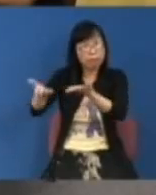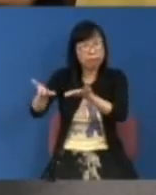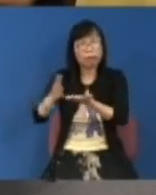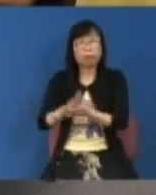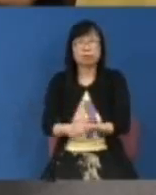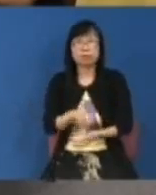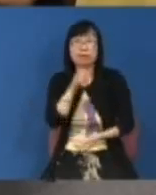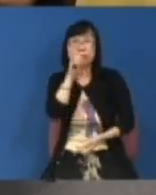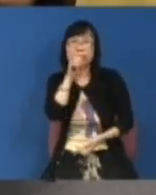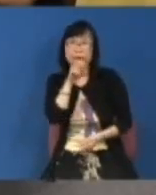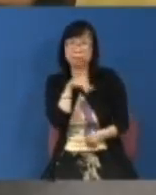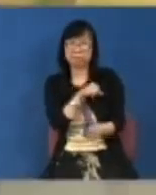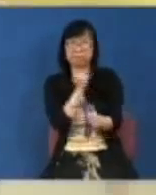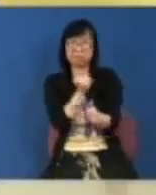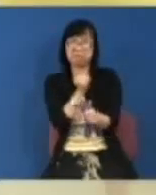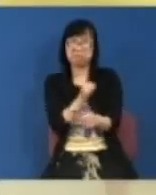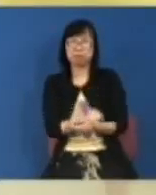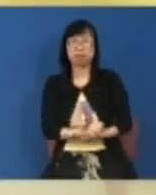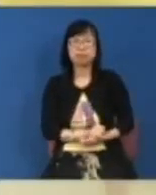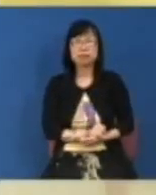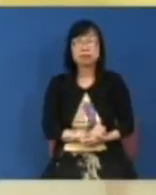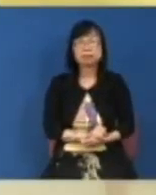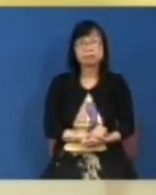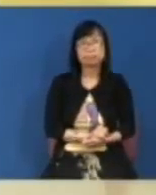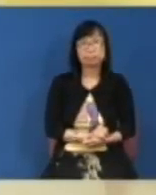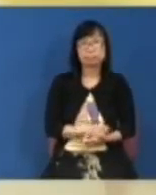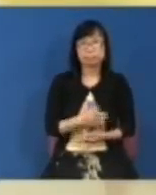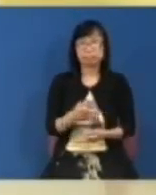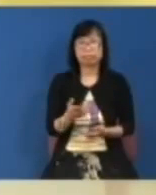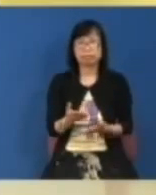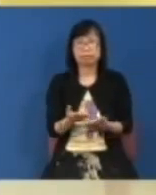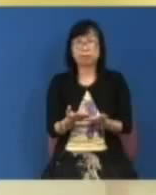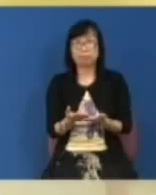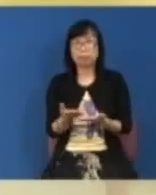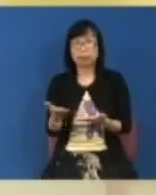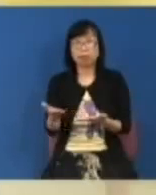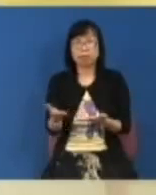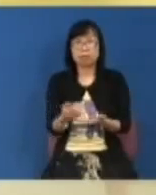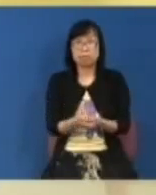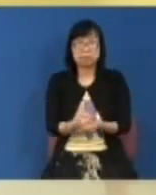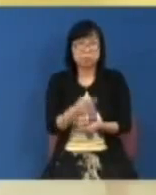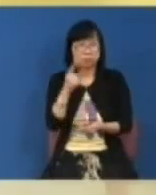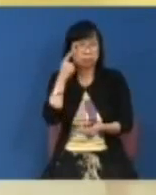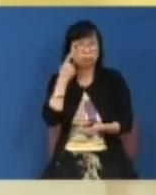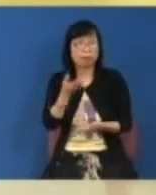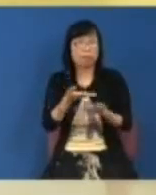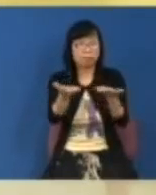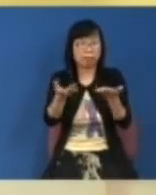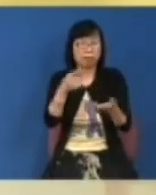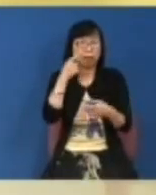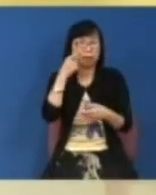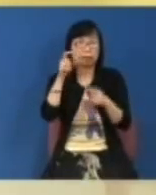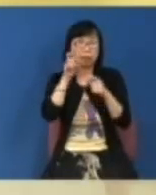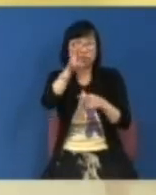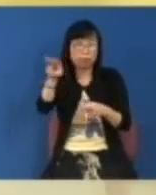就是談啦，即係同共產黨傾啦，咁其實呢個已經係露咗，即係露曬底嘅，即係話當佢哋喺